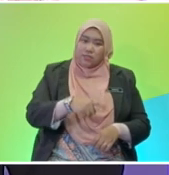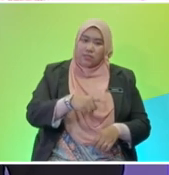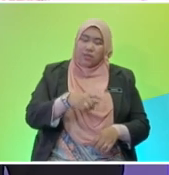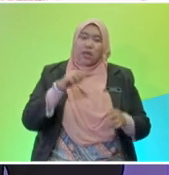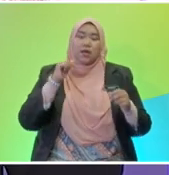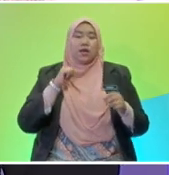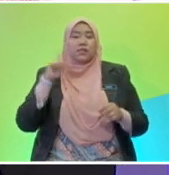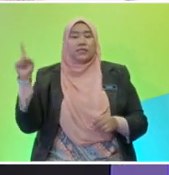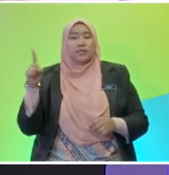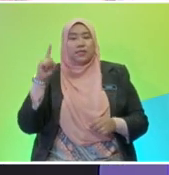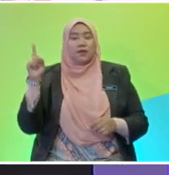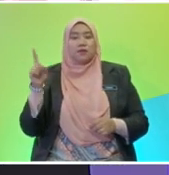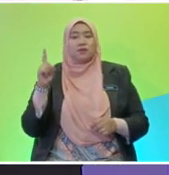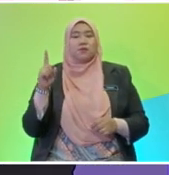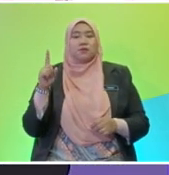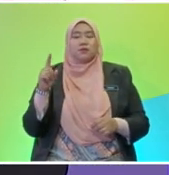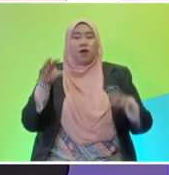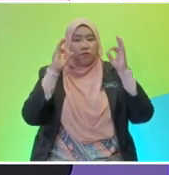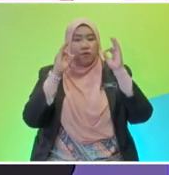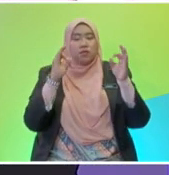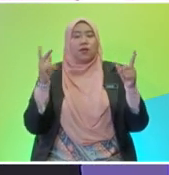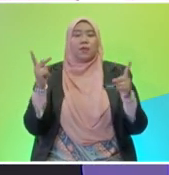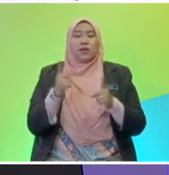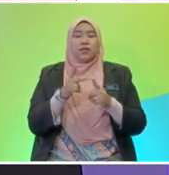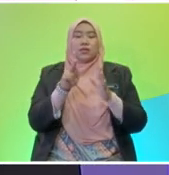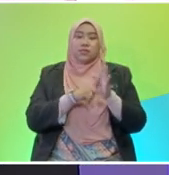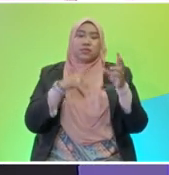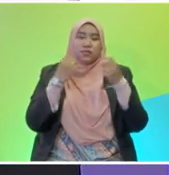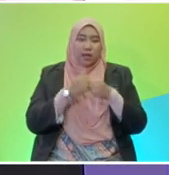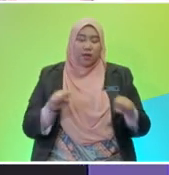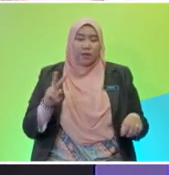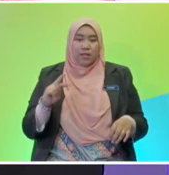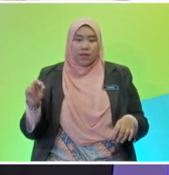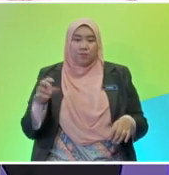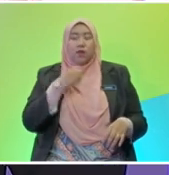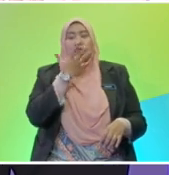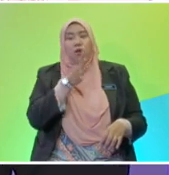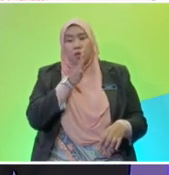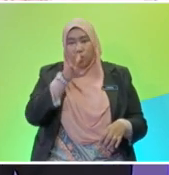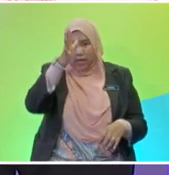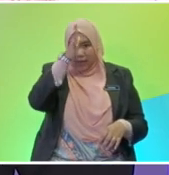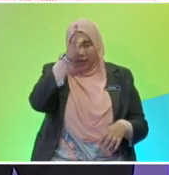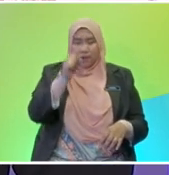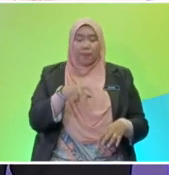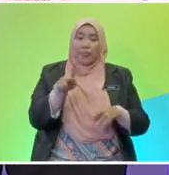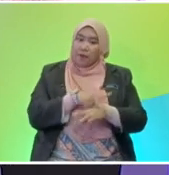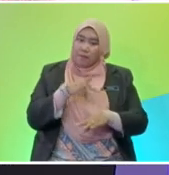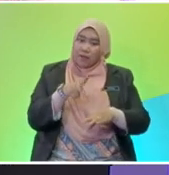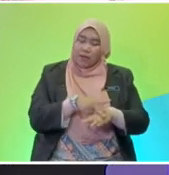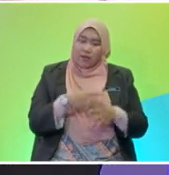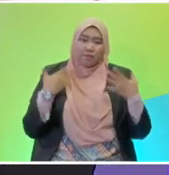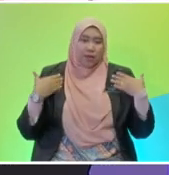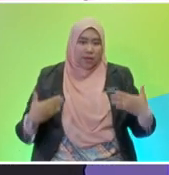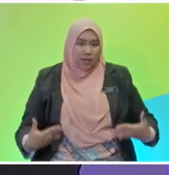beri Perhatian Kepada aspek keselamatan gimana-mana mesti dan pakai pakaian